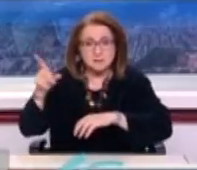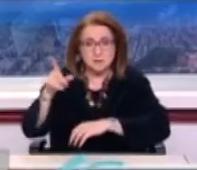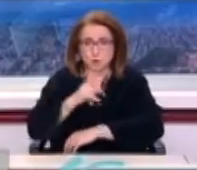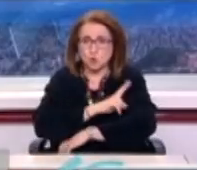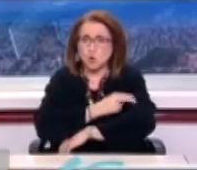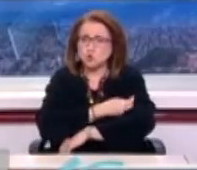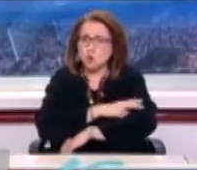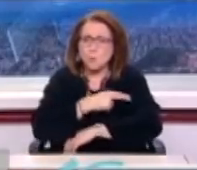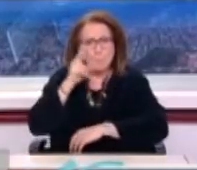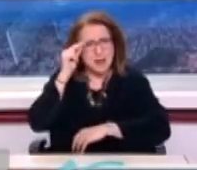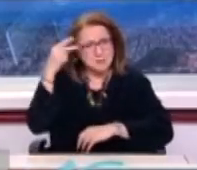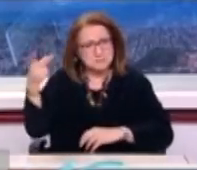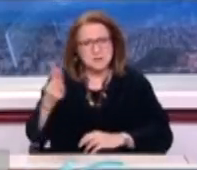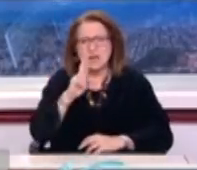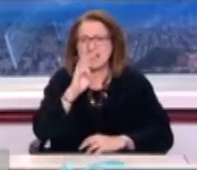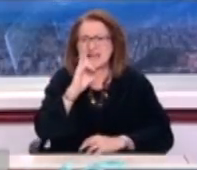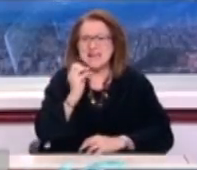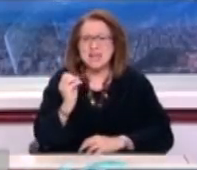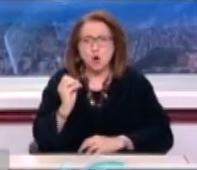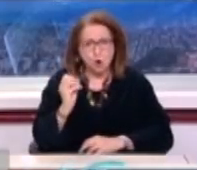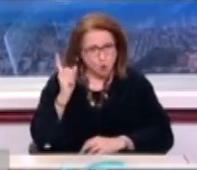του Πανεπιστημιακού Γενικού Νοσοκομείου Πατρών